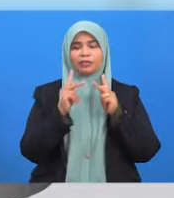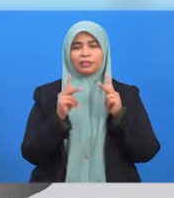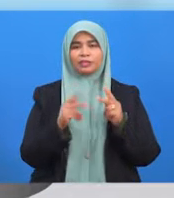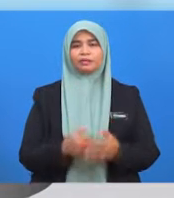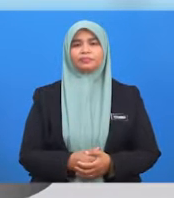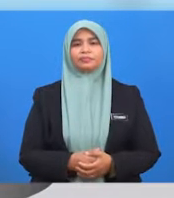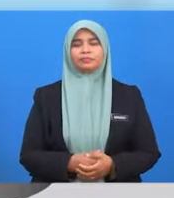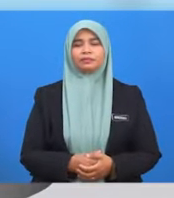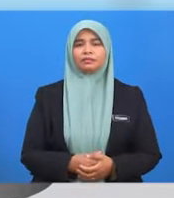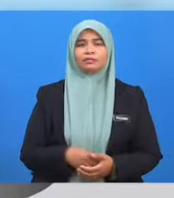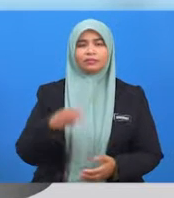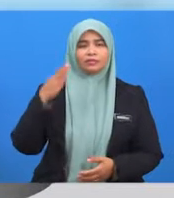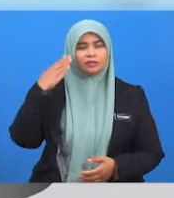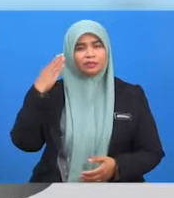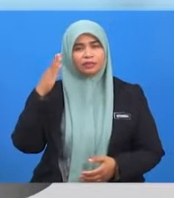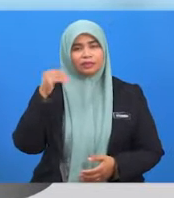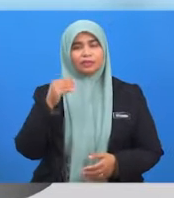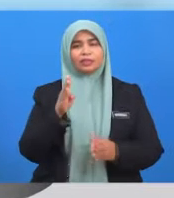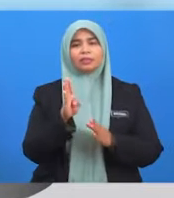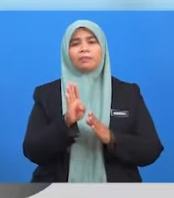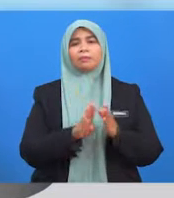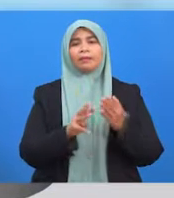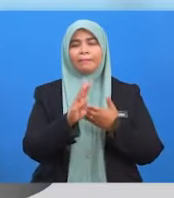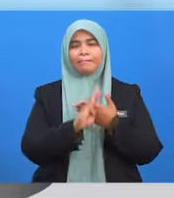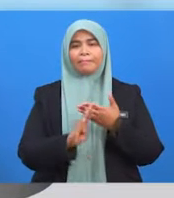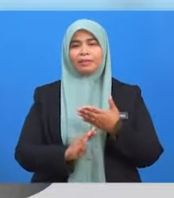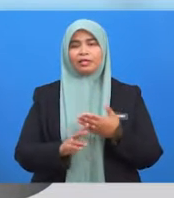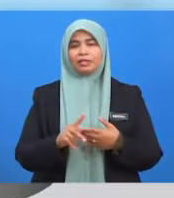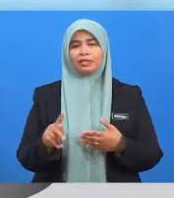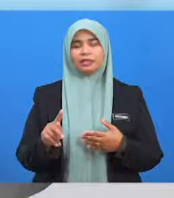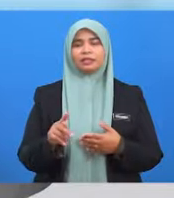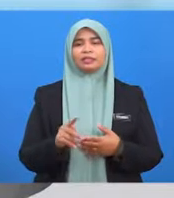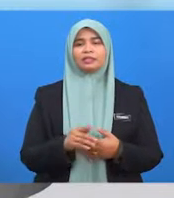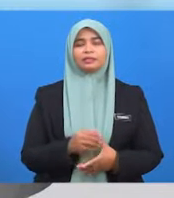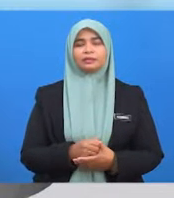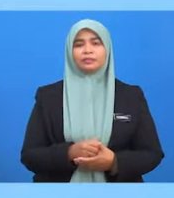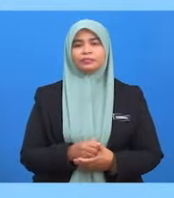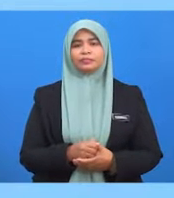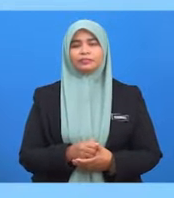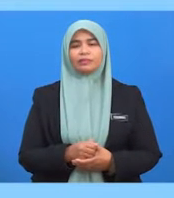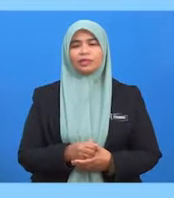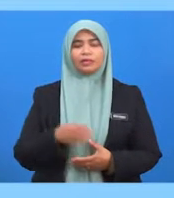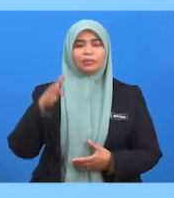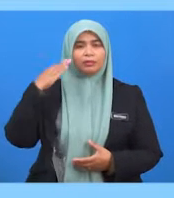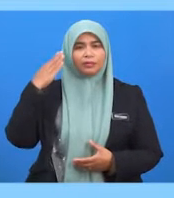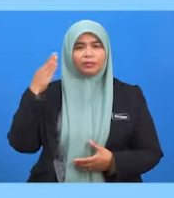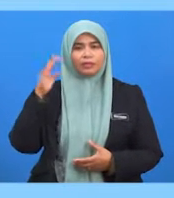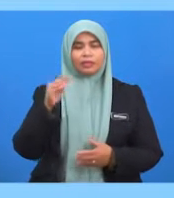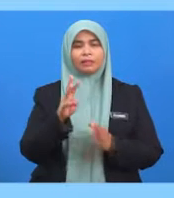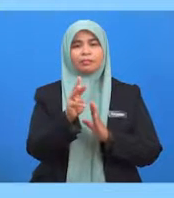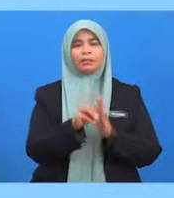pula bunyi yang memudaratkan yang terdapat di dalam gambar ini. Bunyi